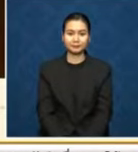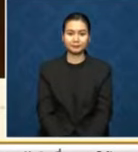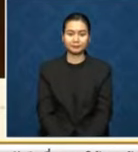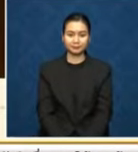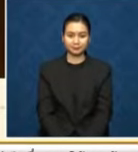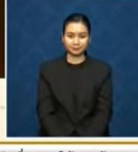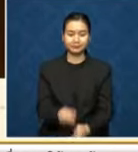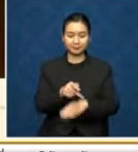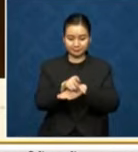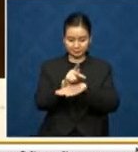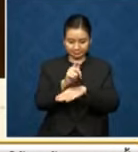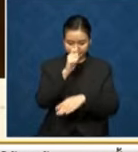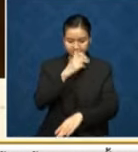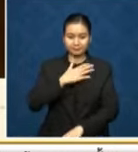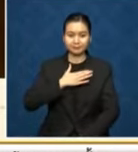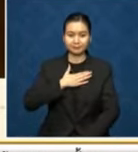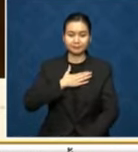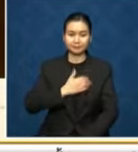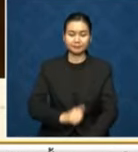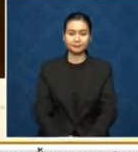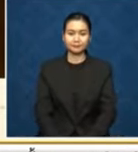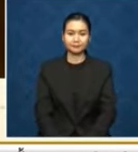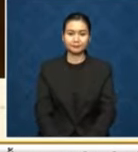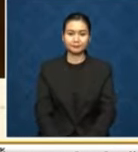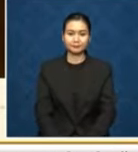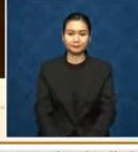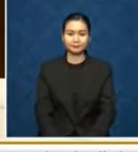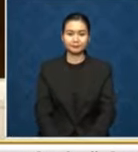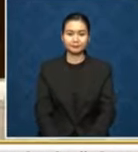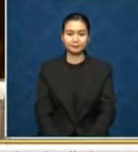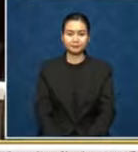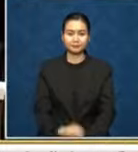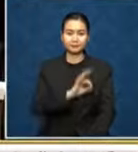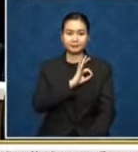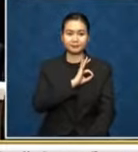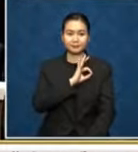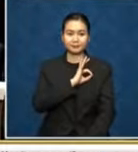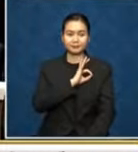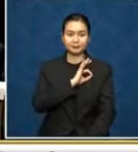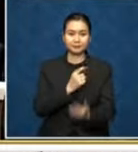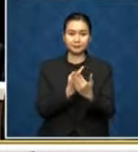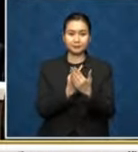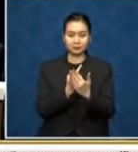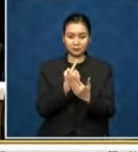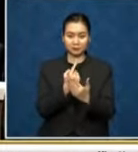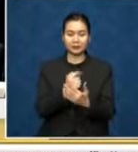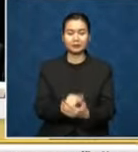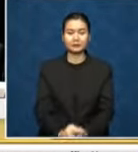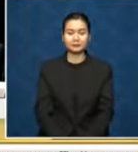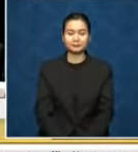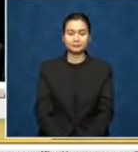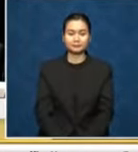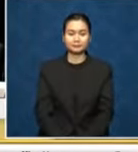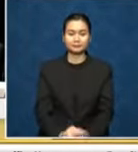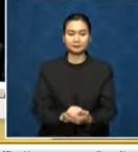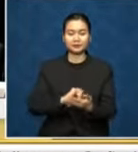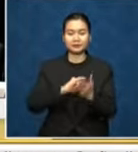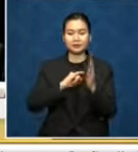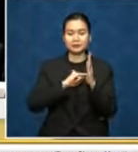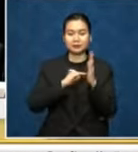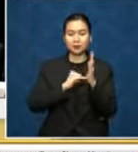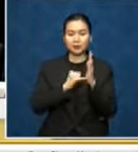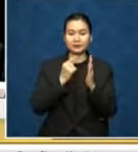เรียนท่านประธานที่เคารพนะครับผมนายณัฐพงศ์สุมโนธรรมนะครับสมาชิกสภาผู้แทนราษฎรเขต1จังหวัดสมุทรสาครพรรคก้าว